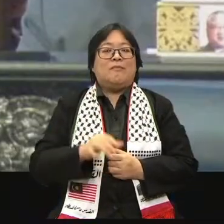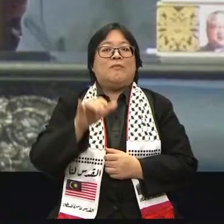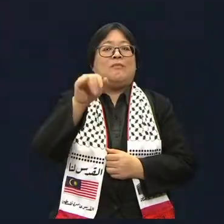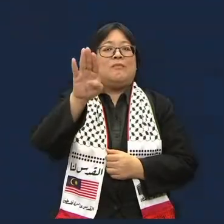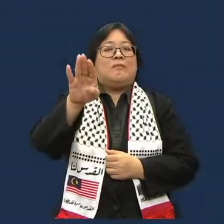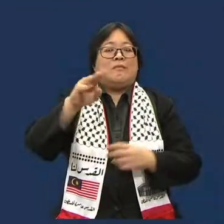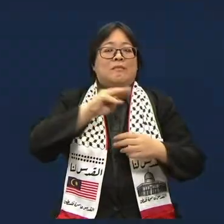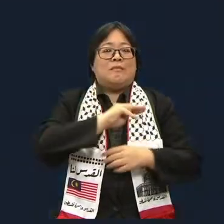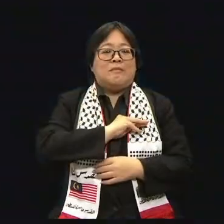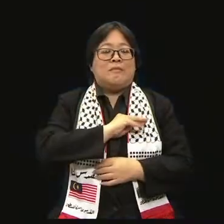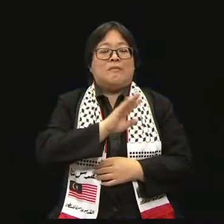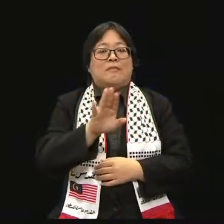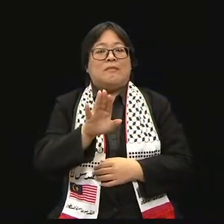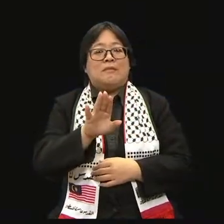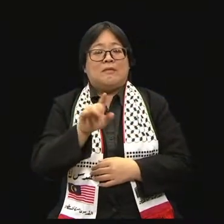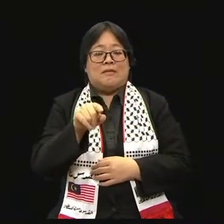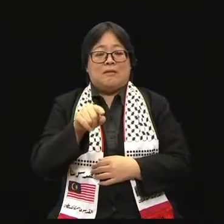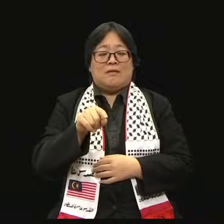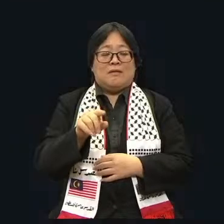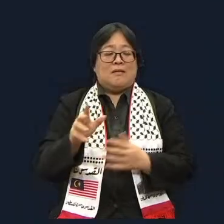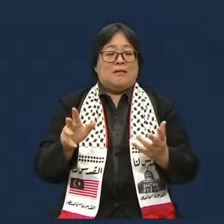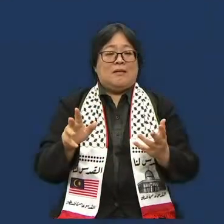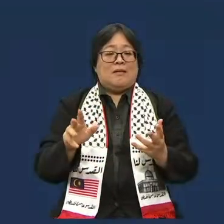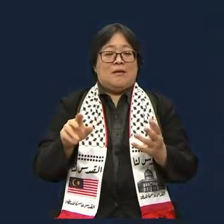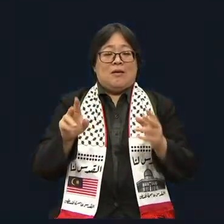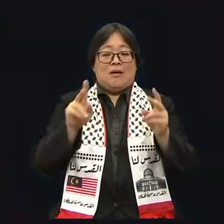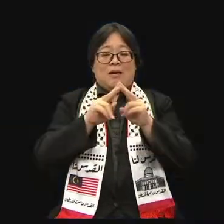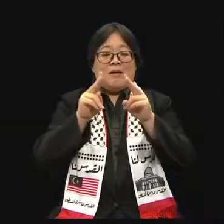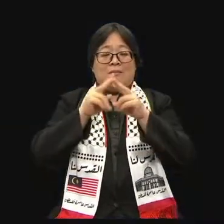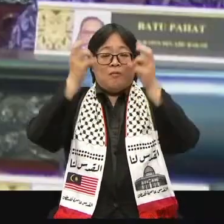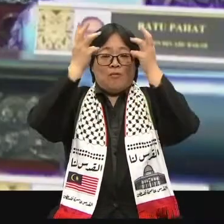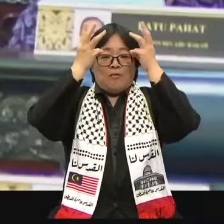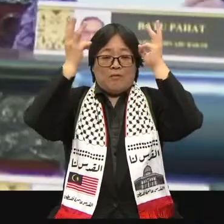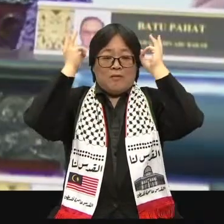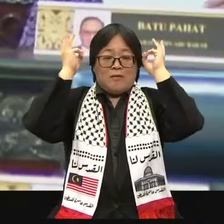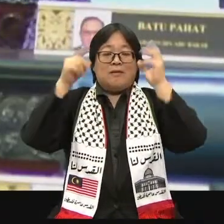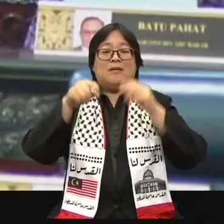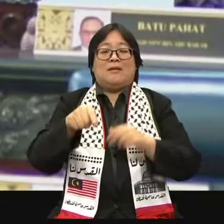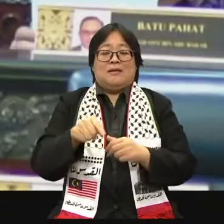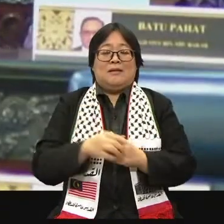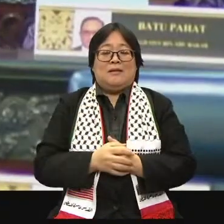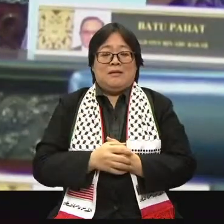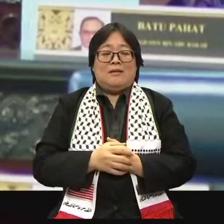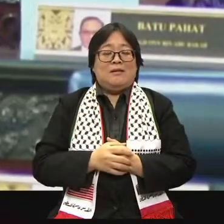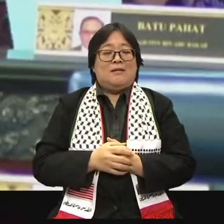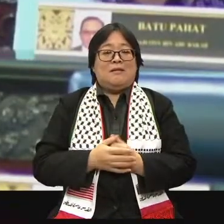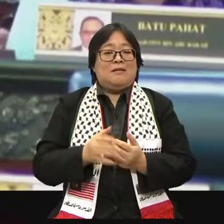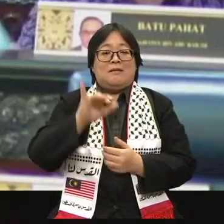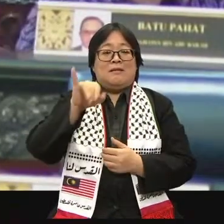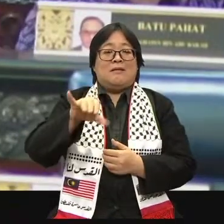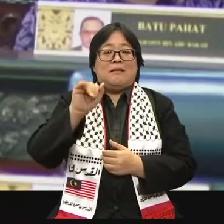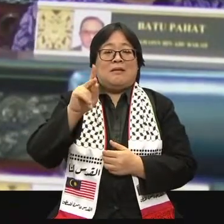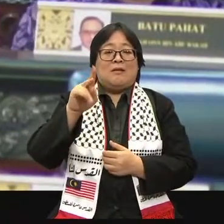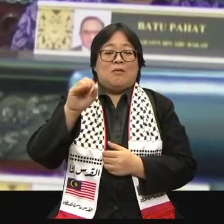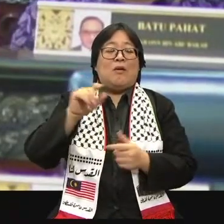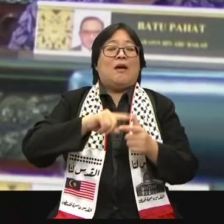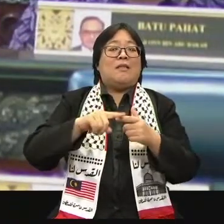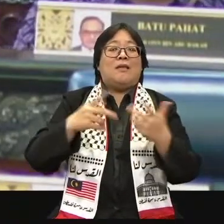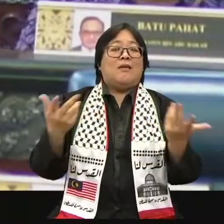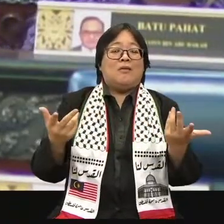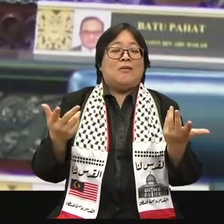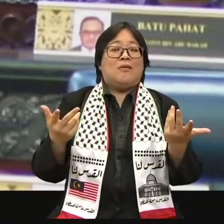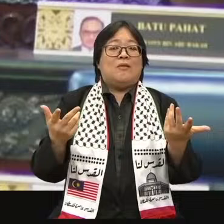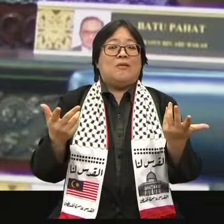berhormat menteri untuk kes seperti orang asli ini sama Ada Jak yang bertanggungjawab ataun